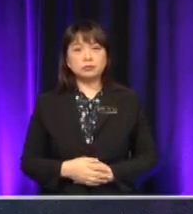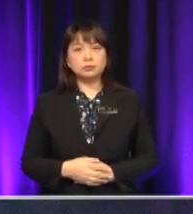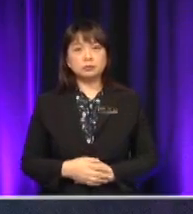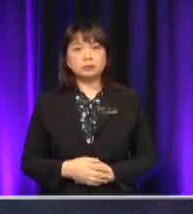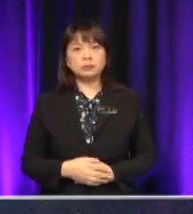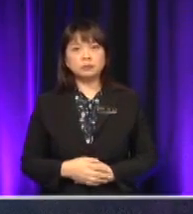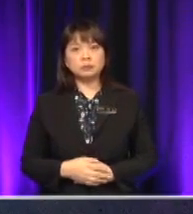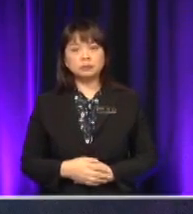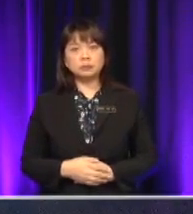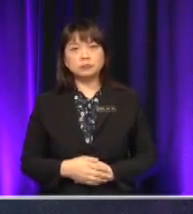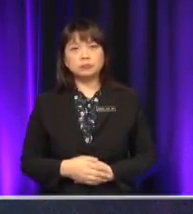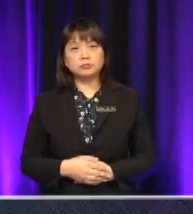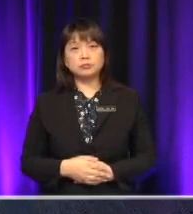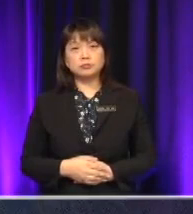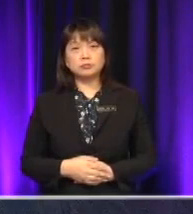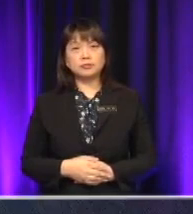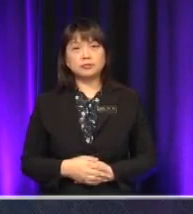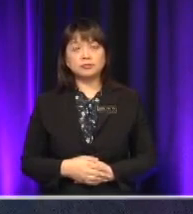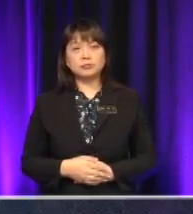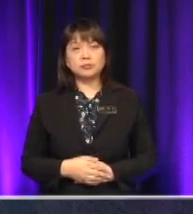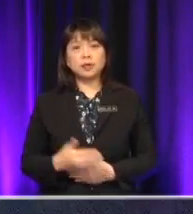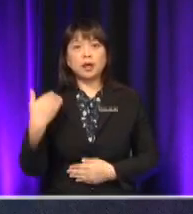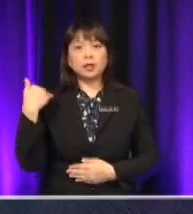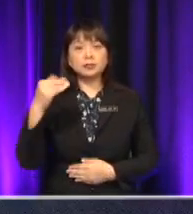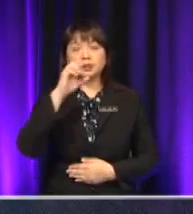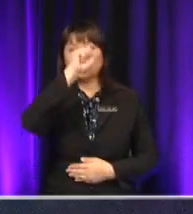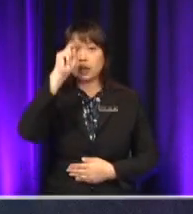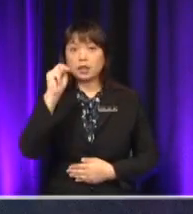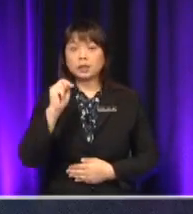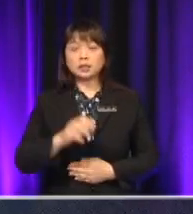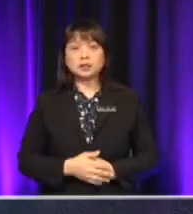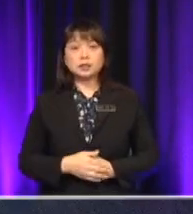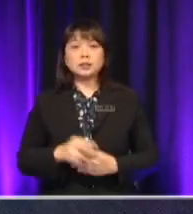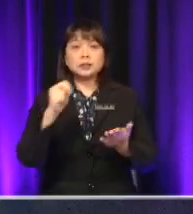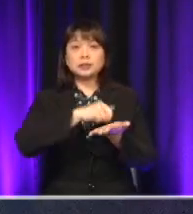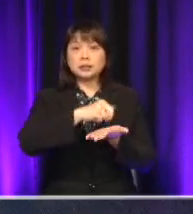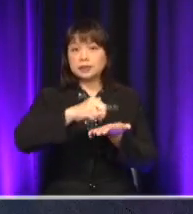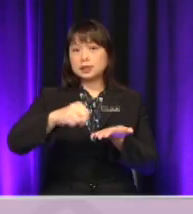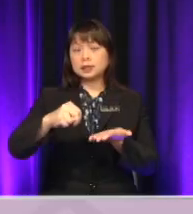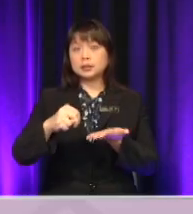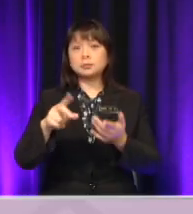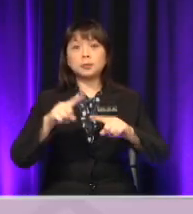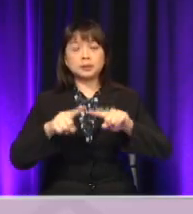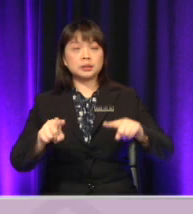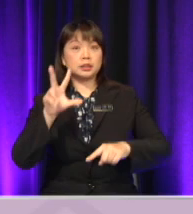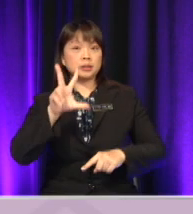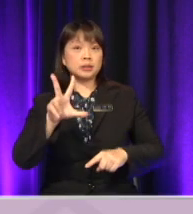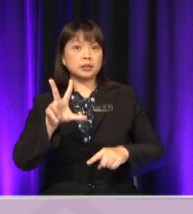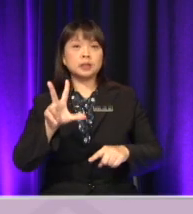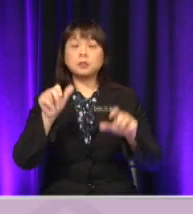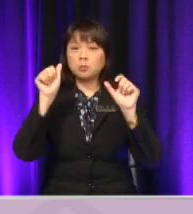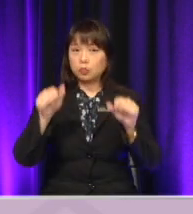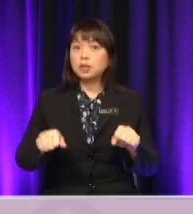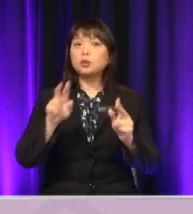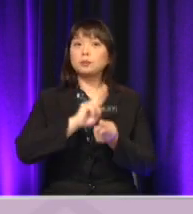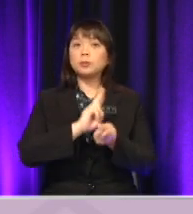melepaskan diri. Kita ada soalan untuk Hanif. Alamak. Nyatakan perbezaan 3 pemboleh ubah yang telah dipelajari.